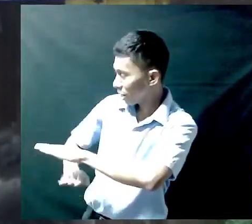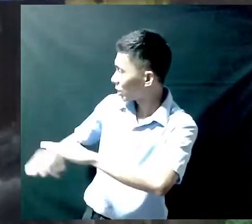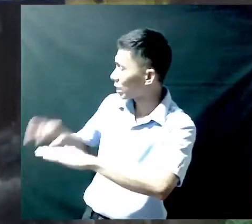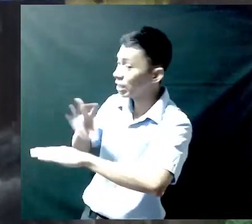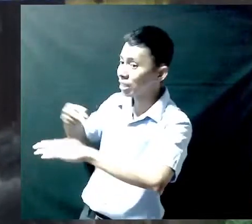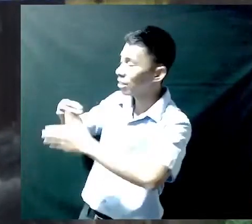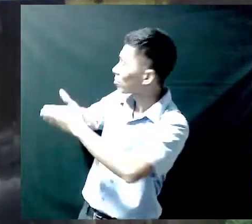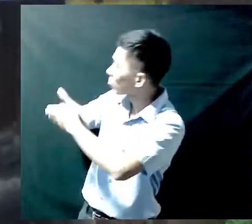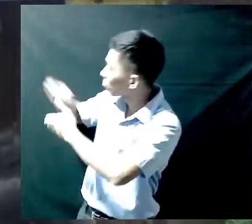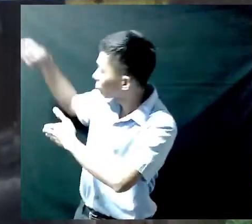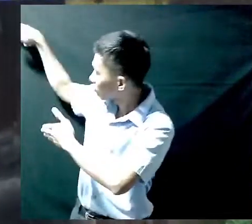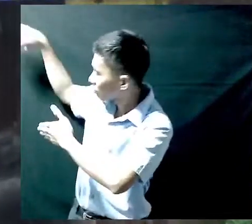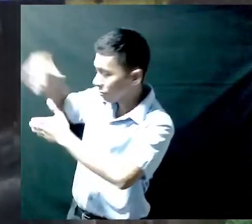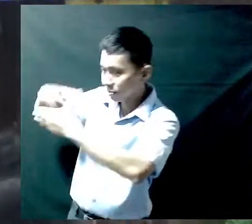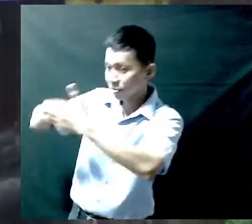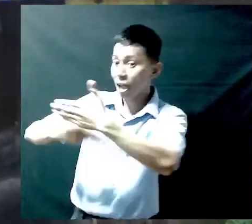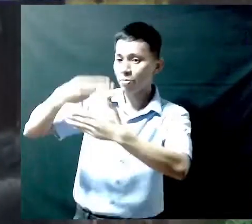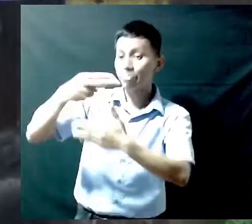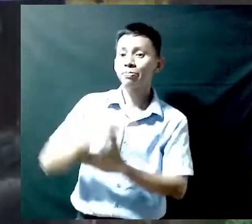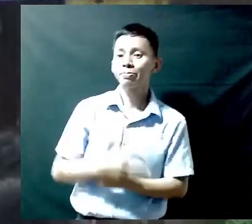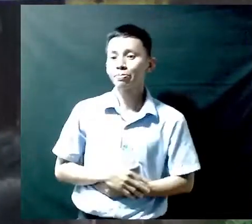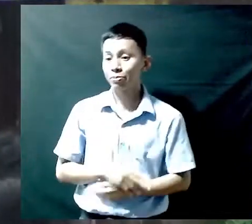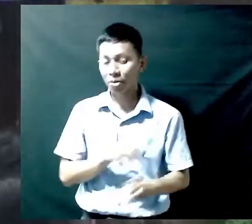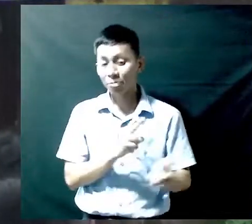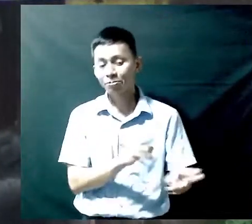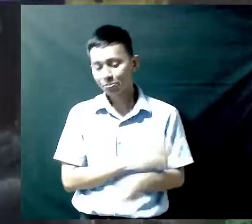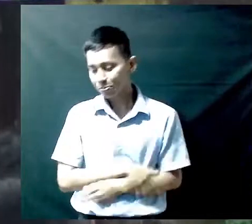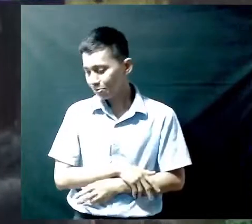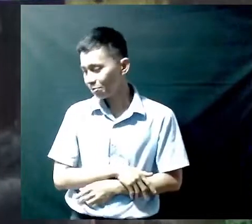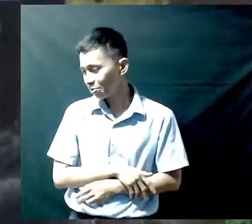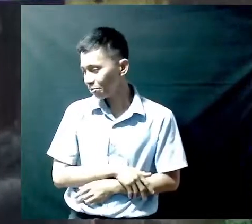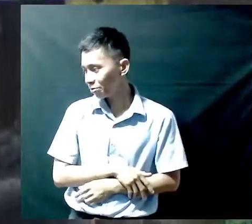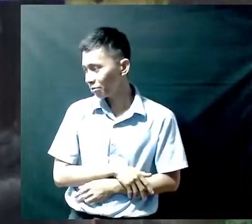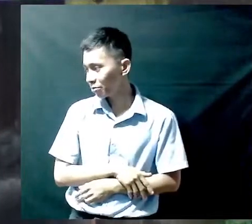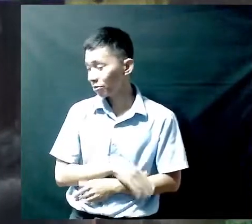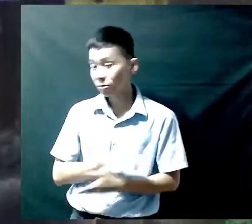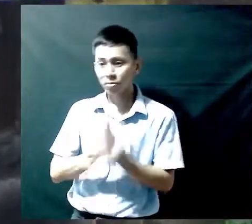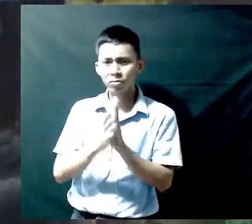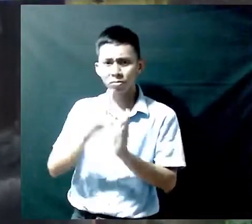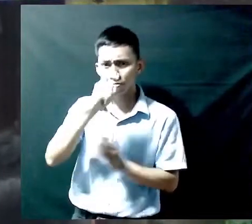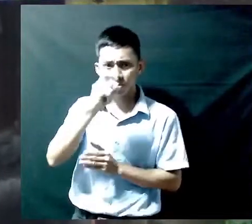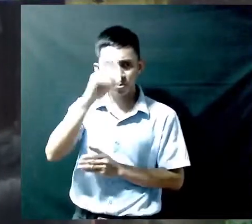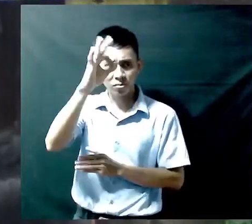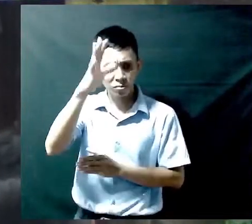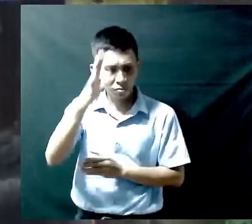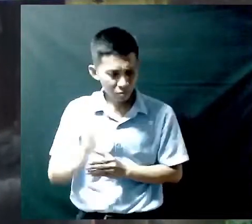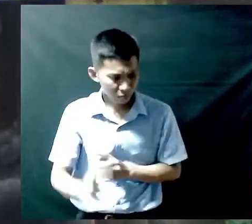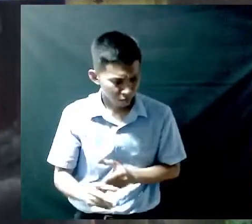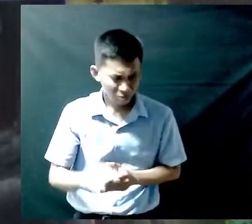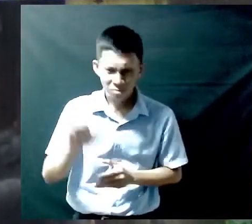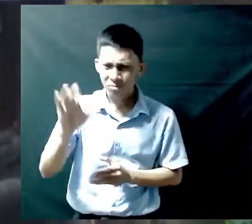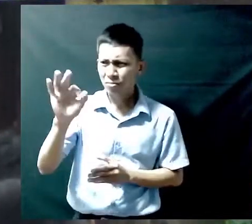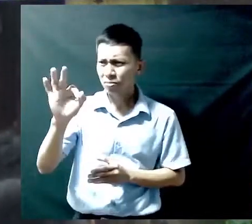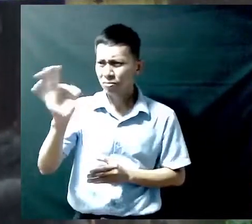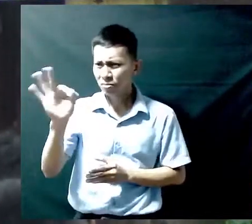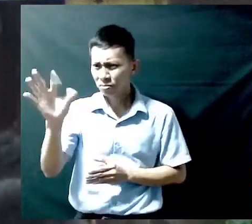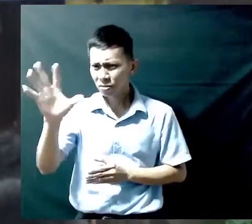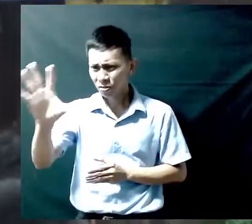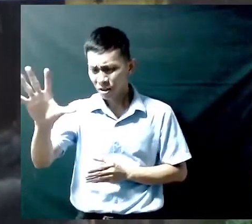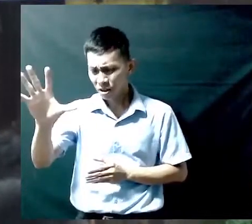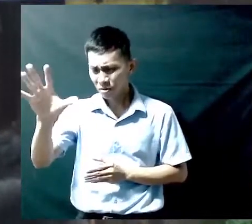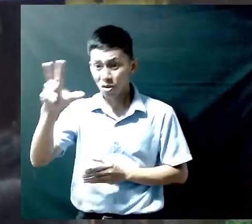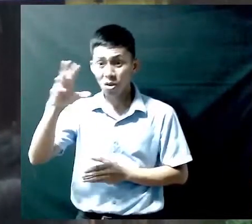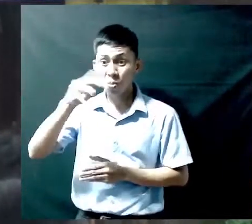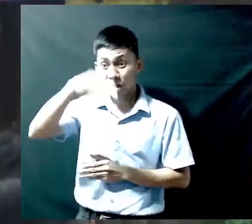po ay nag-pioneer din ng church. 1995, naging senior pastor po ako. 1995 sa may Quezon City.